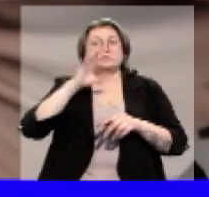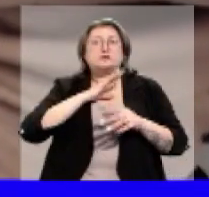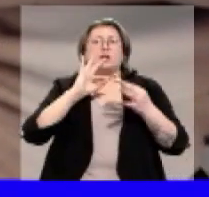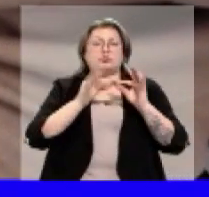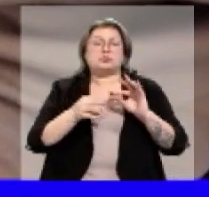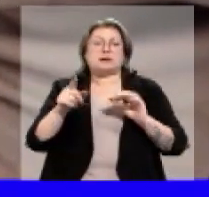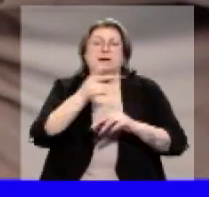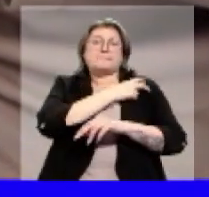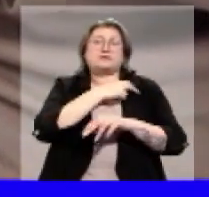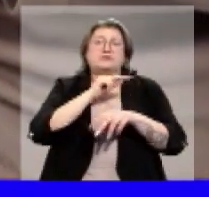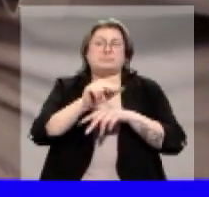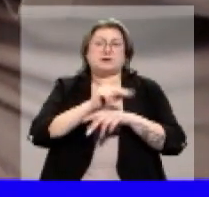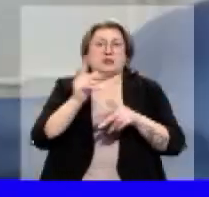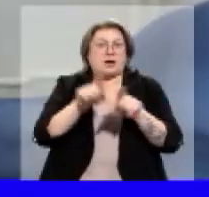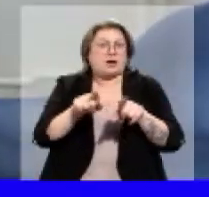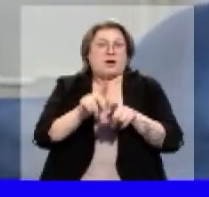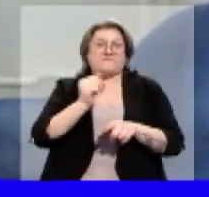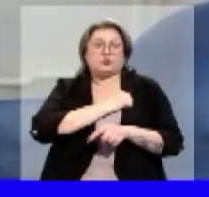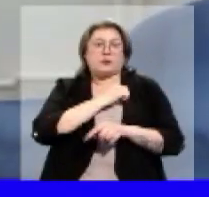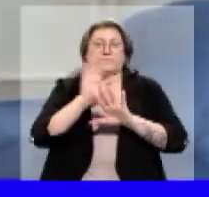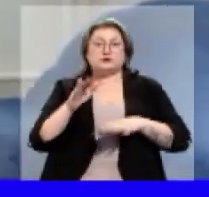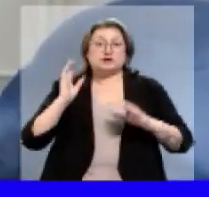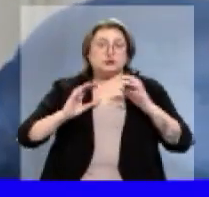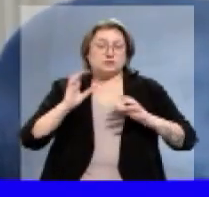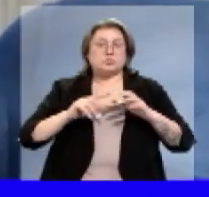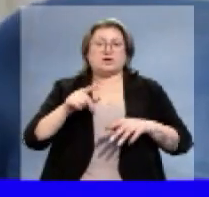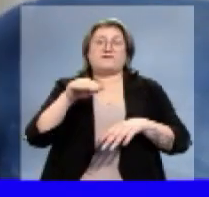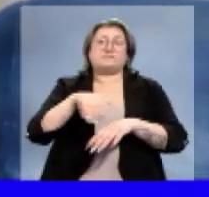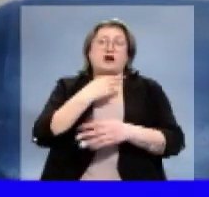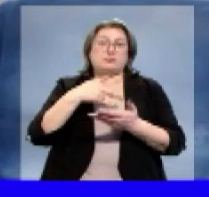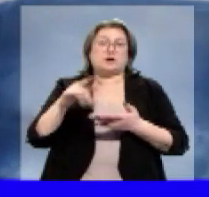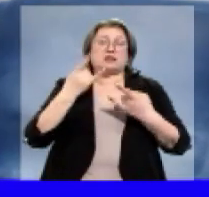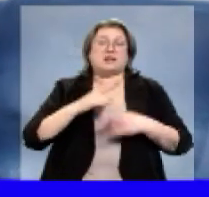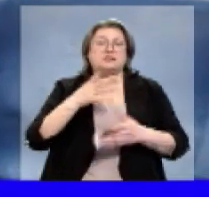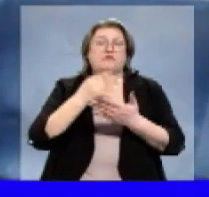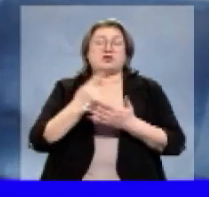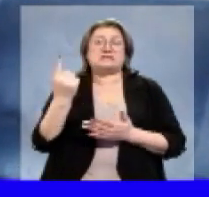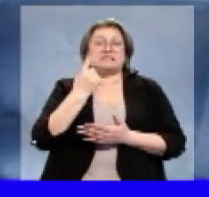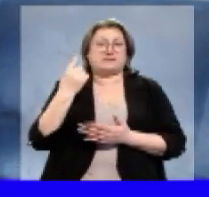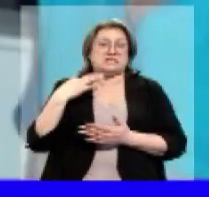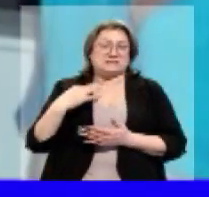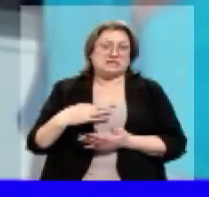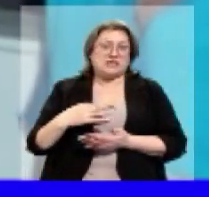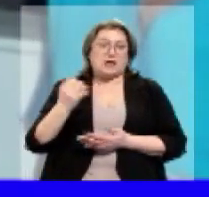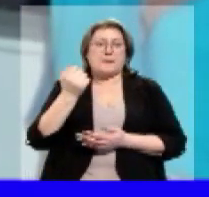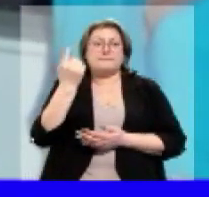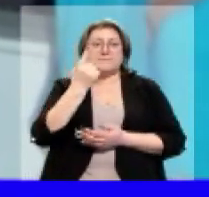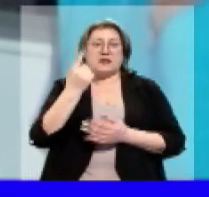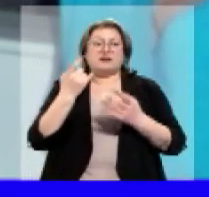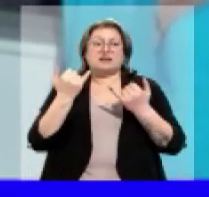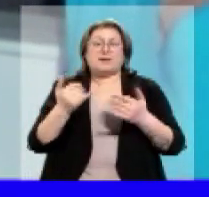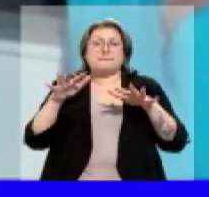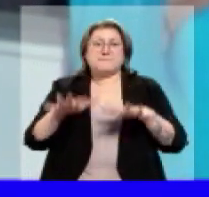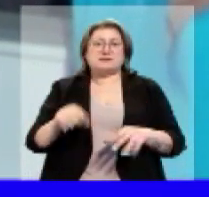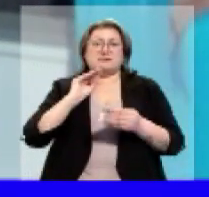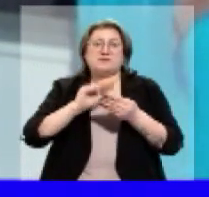тогда медиков готовили как военных. После института Людмила Владимировна вышла замуж, родила своего единственного сына. А первым и нынешним